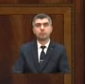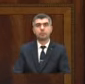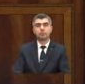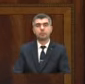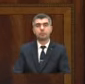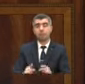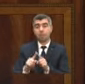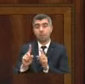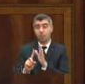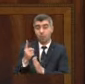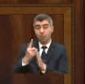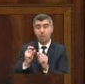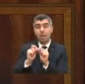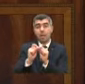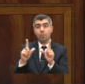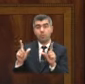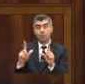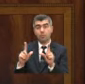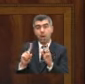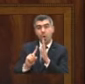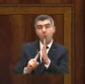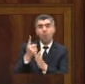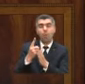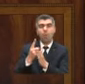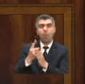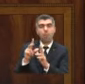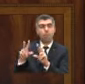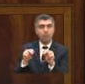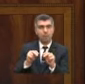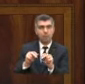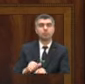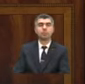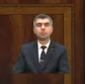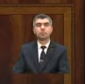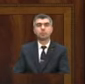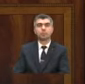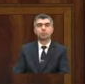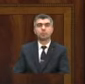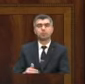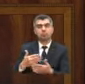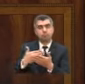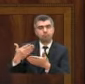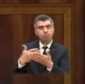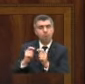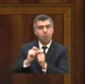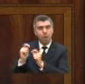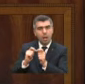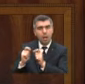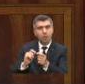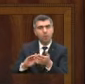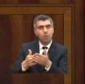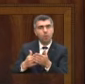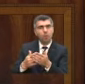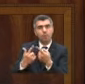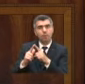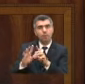هذا اول نموذج، لاول مره غيطبق هذا النوع ديال النموذج، وراه تم بعد نقاش وبعد تفكير باش ندير